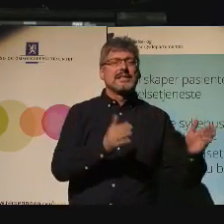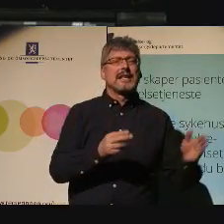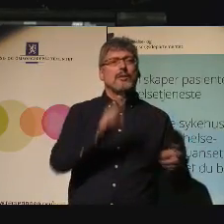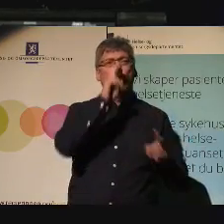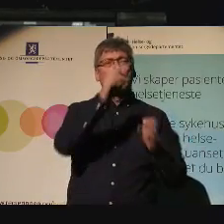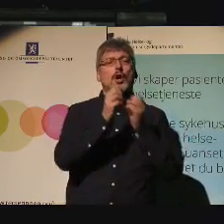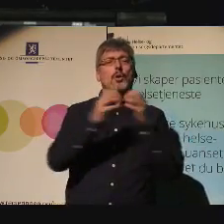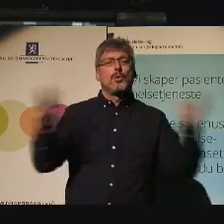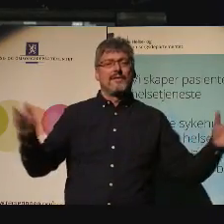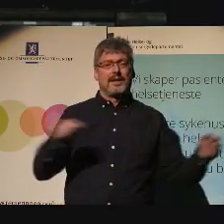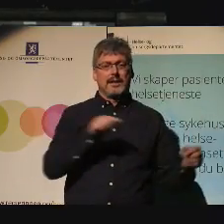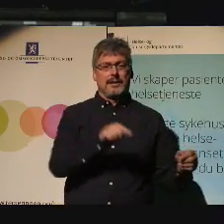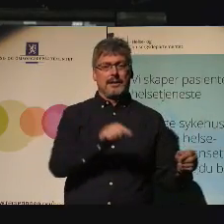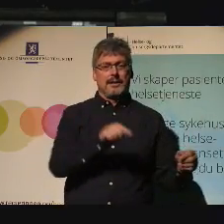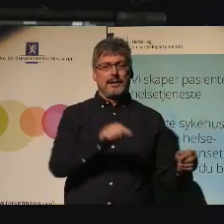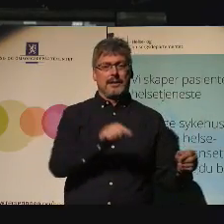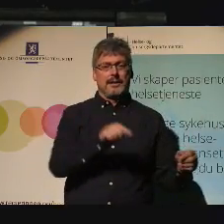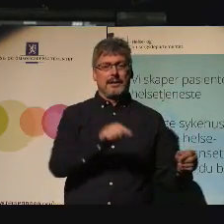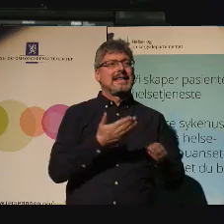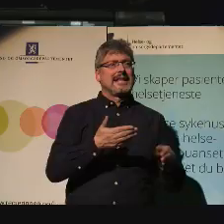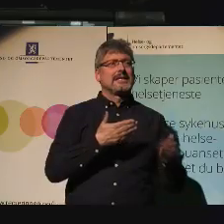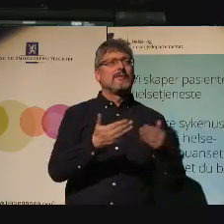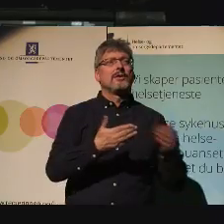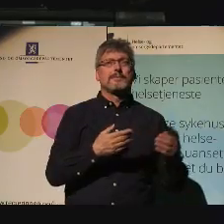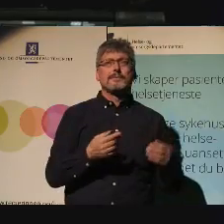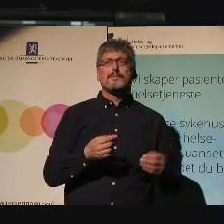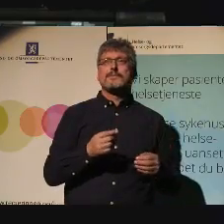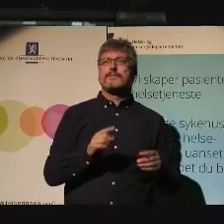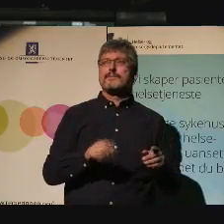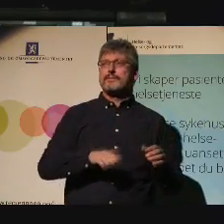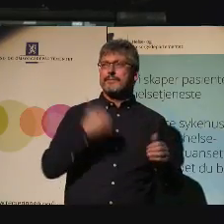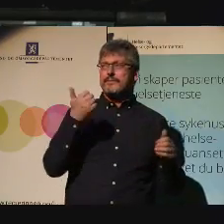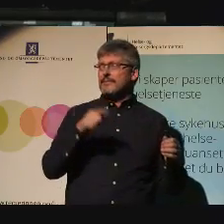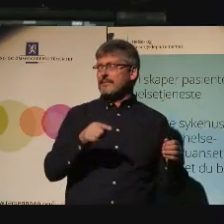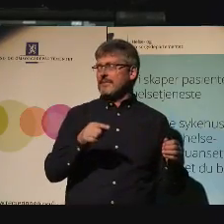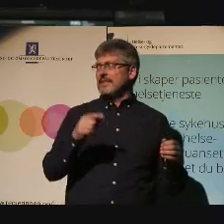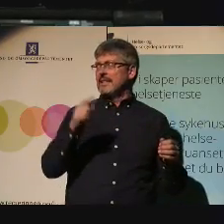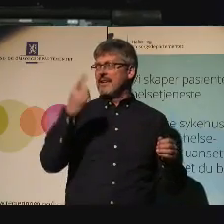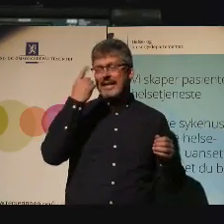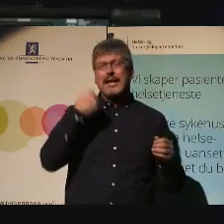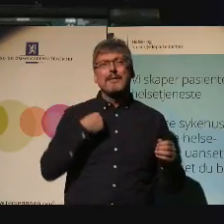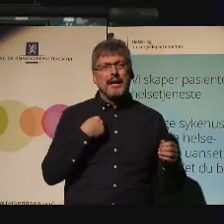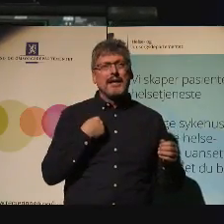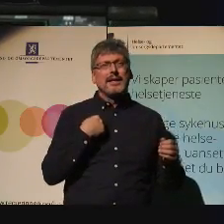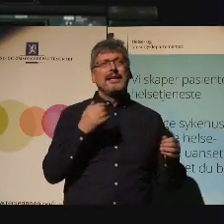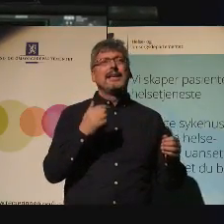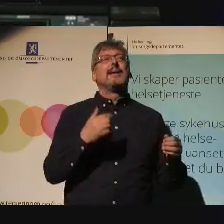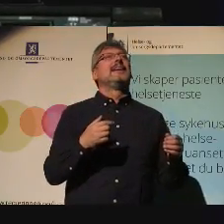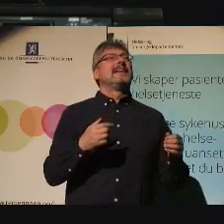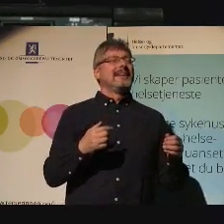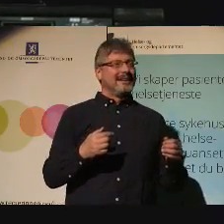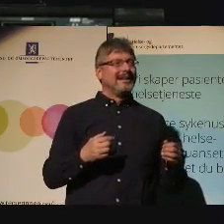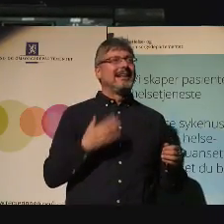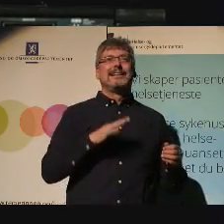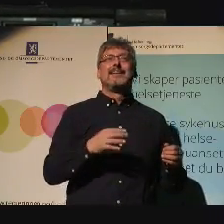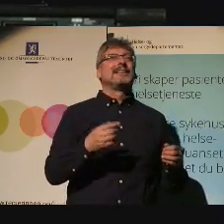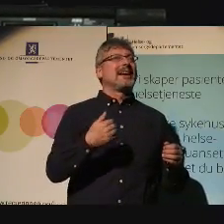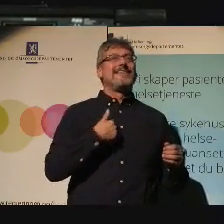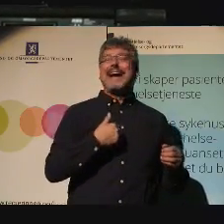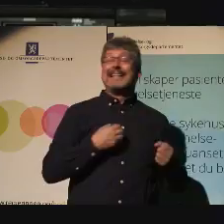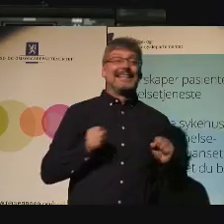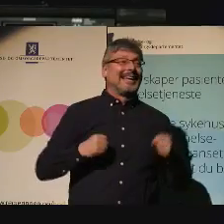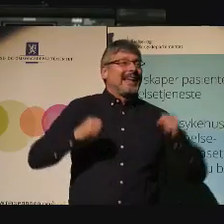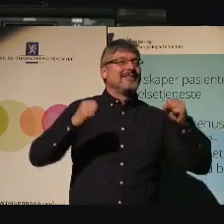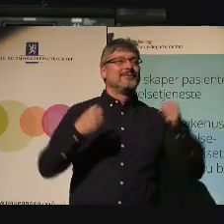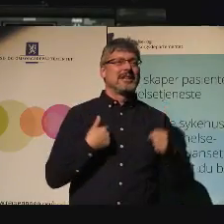av tjenesteområdene. Noe av det aller mest spennende jeg kan tenke meg, det er å jobbe med akkurat dette. Så jeg er veldig